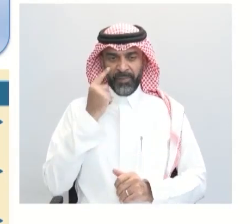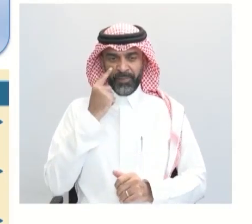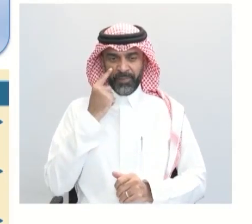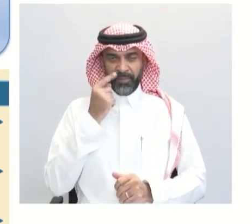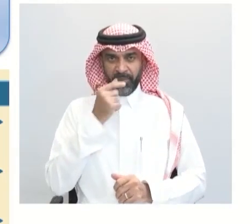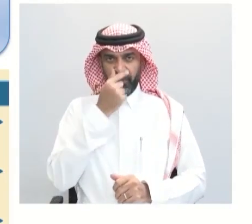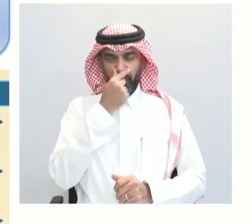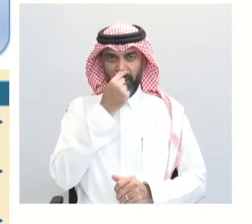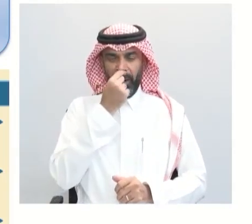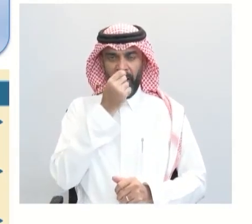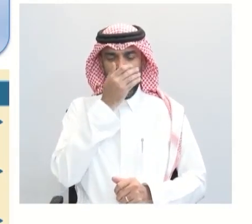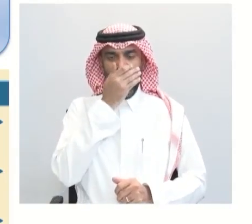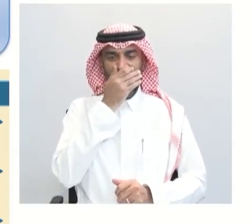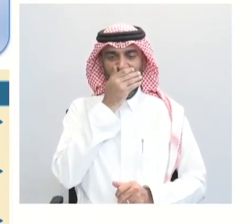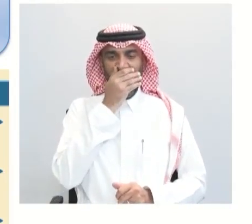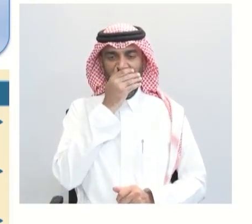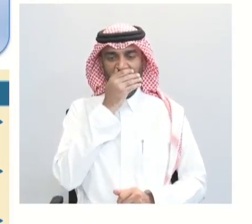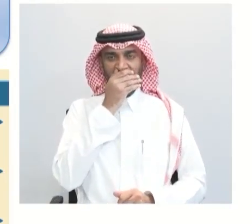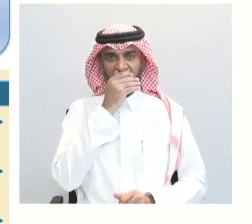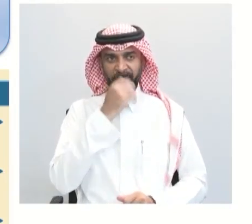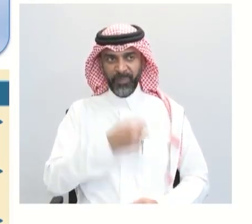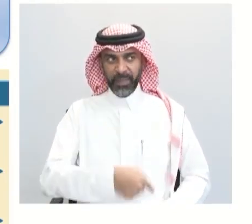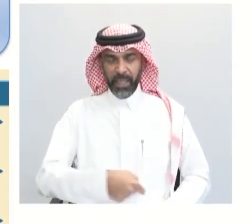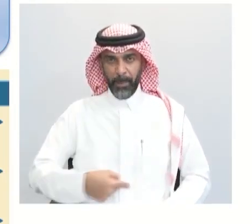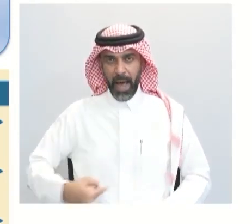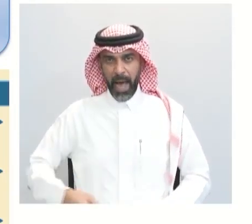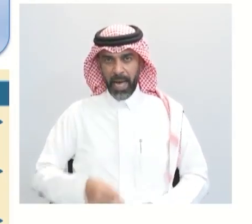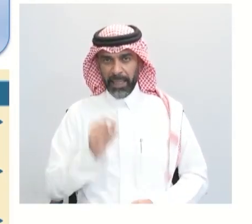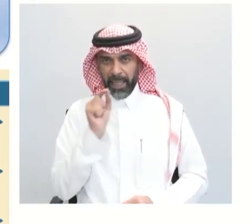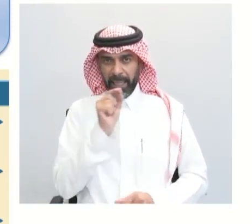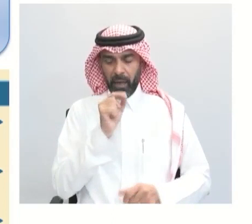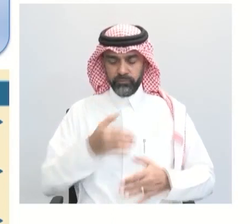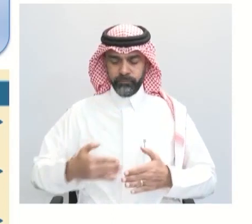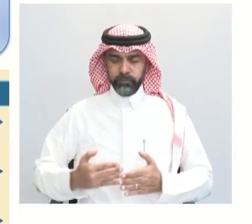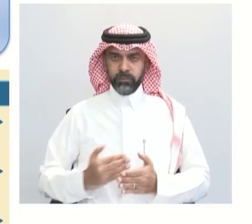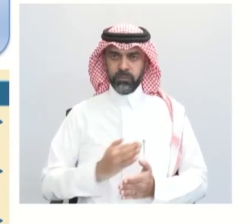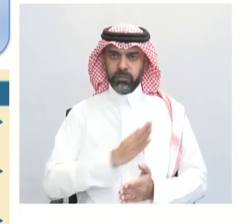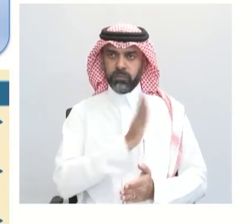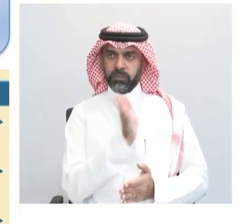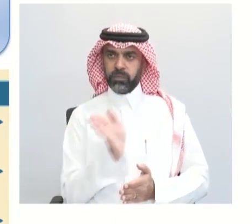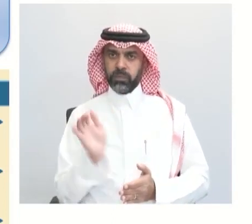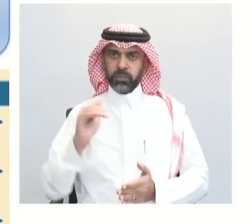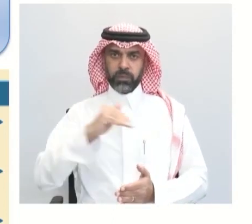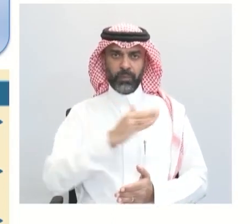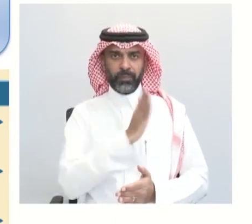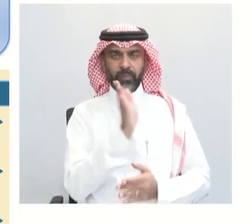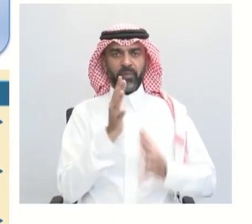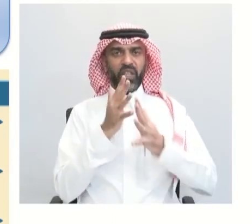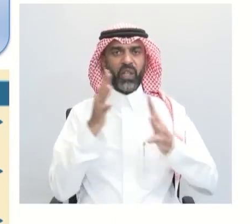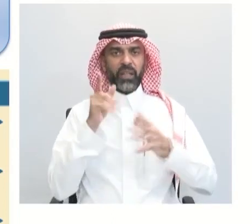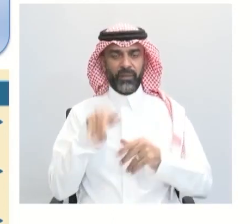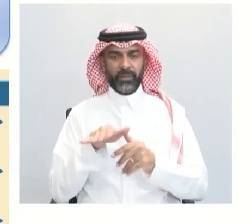الدقيقه تحتوي الخملات ولديها انثناءات عندما نقوم بتوزيعها ووضعها هذه